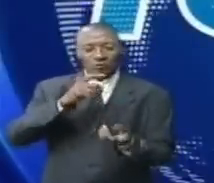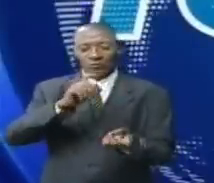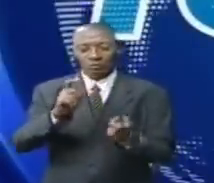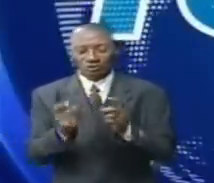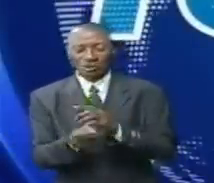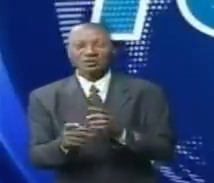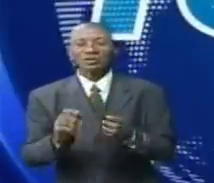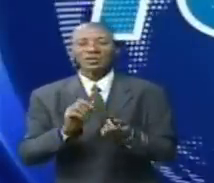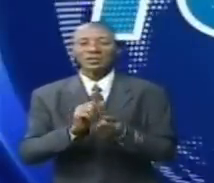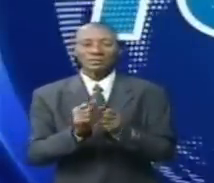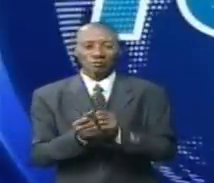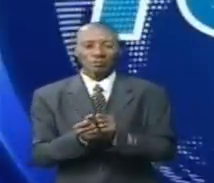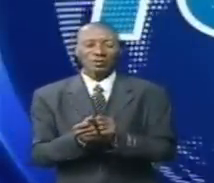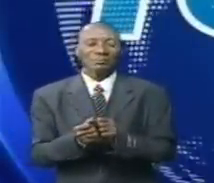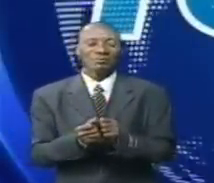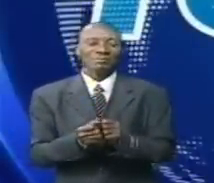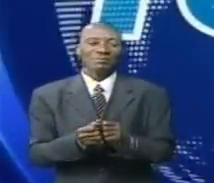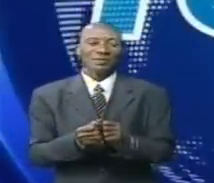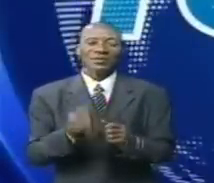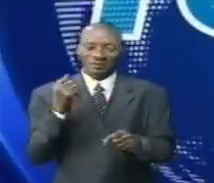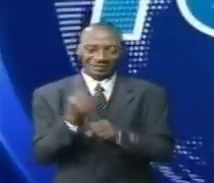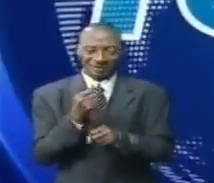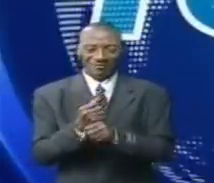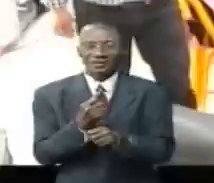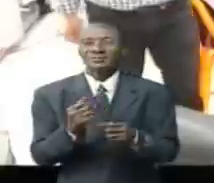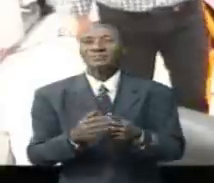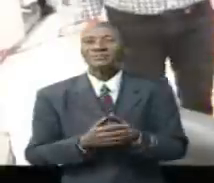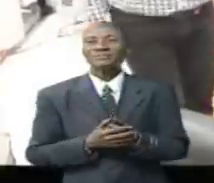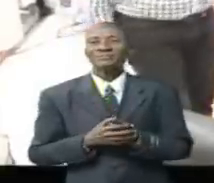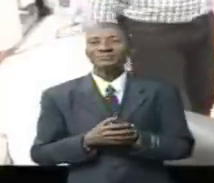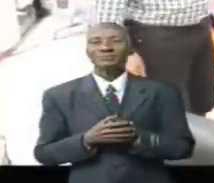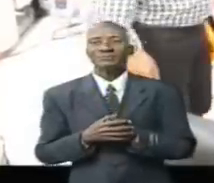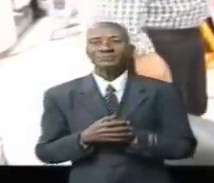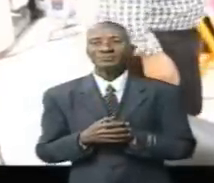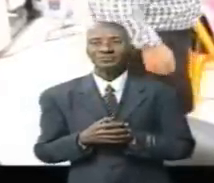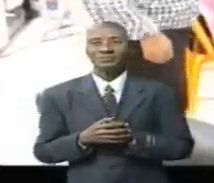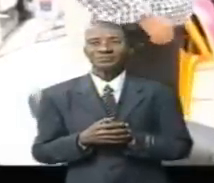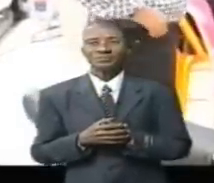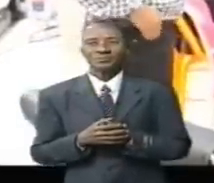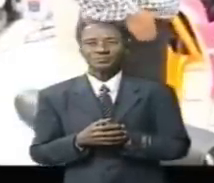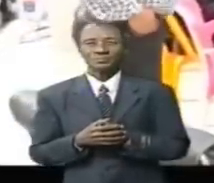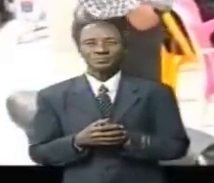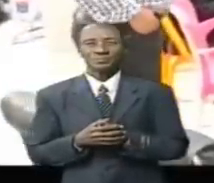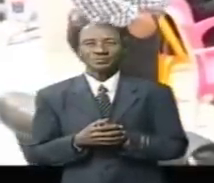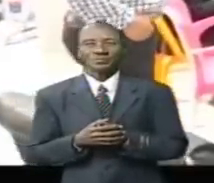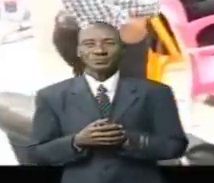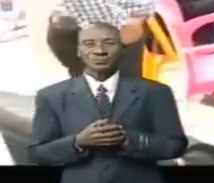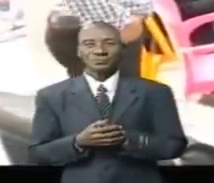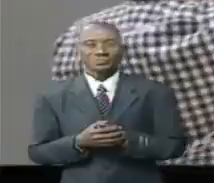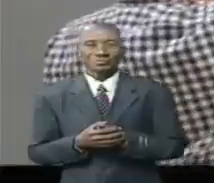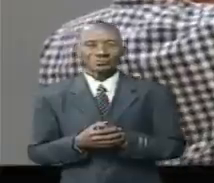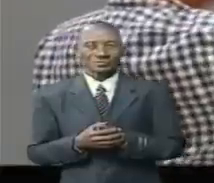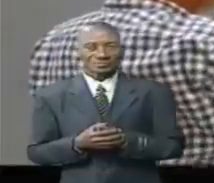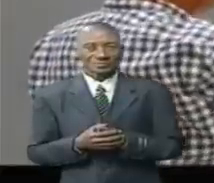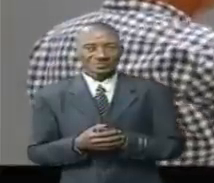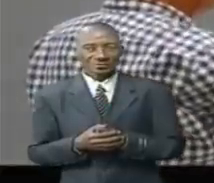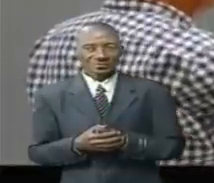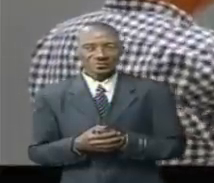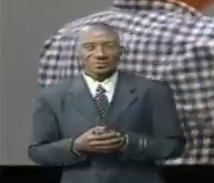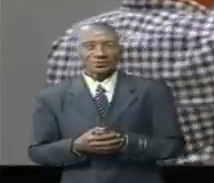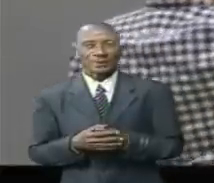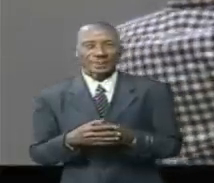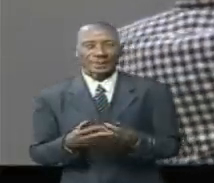surcroît leurs conditions de travail. Christine Lenzo pour les commentaires. L'information sur les logiciels Tompo vient de se clôturer. Les